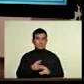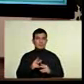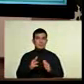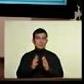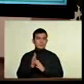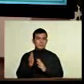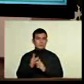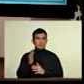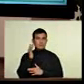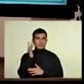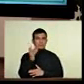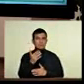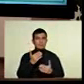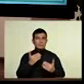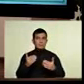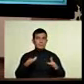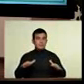Пустынными, песчаными.